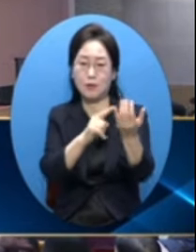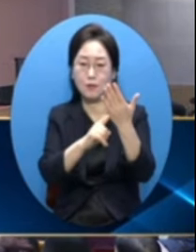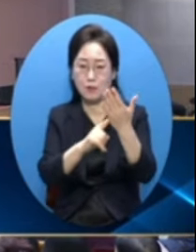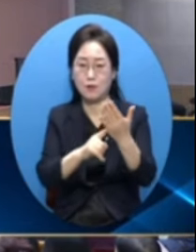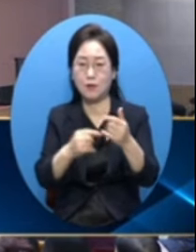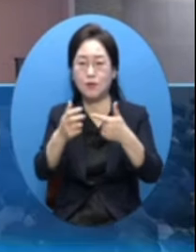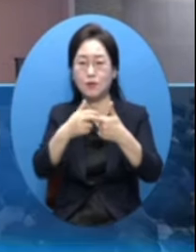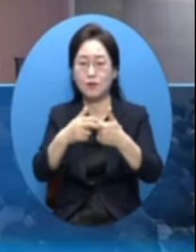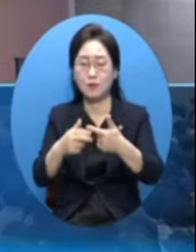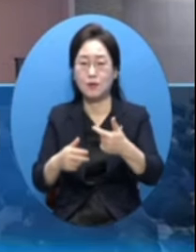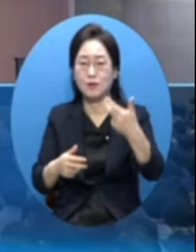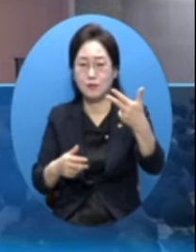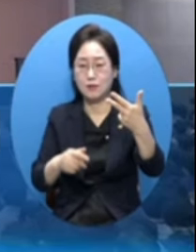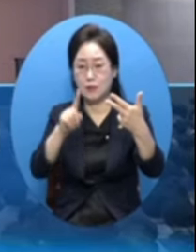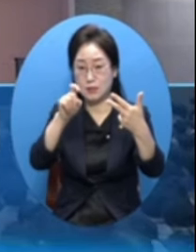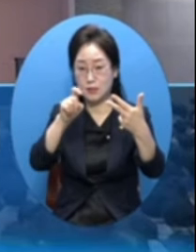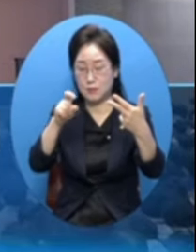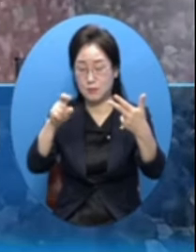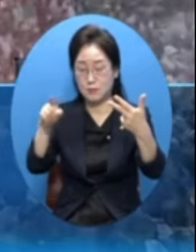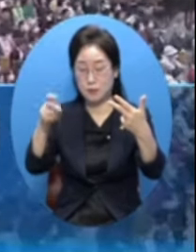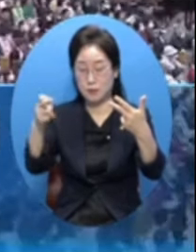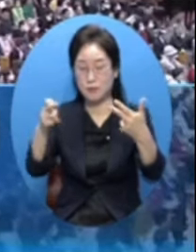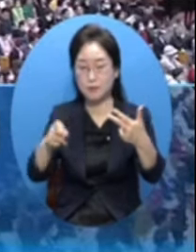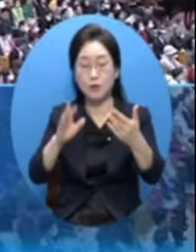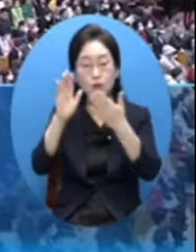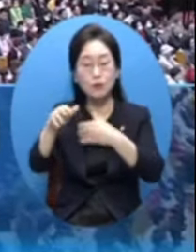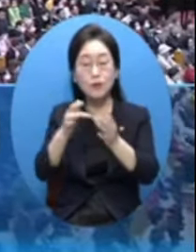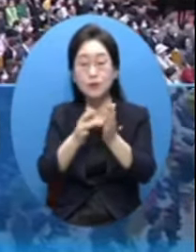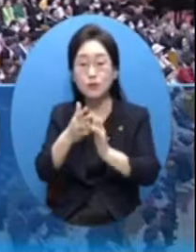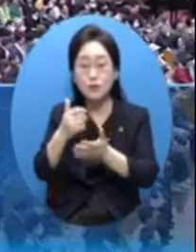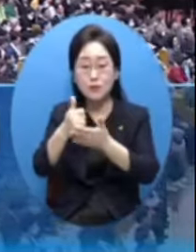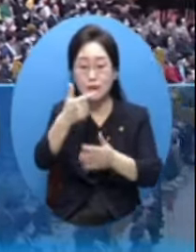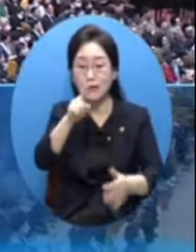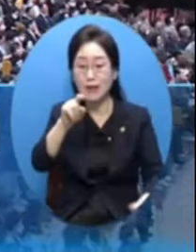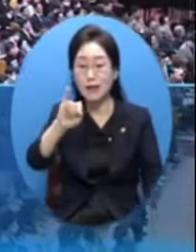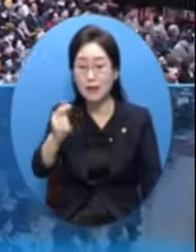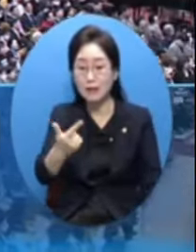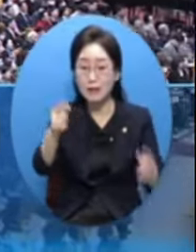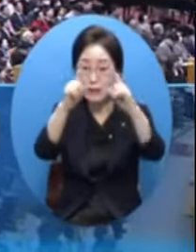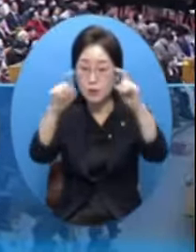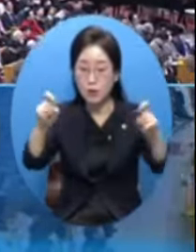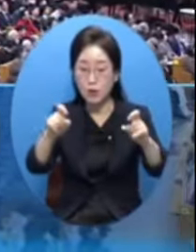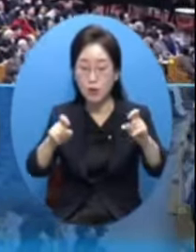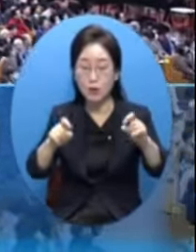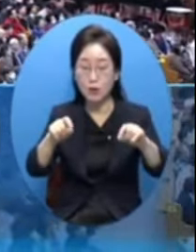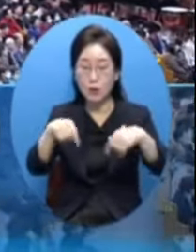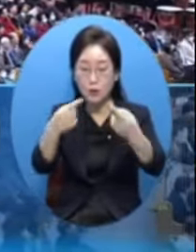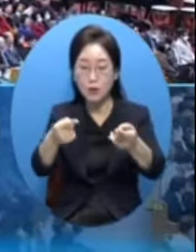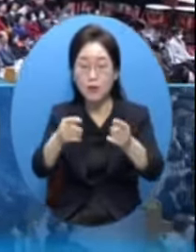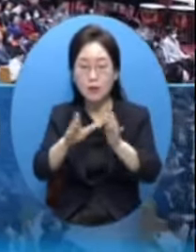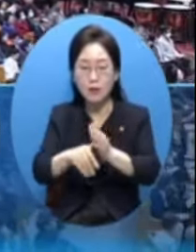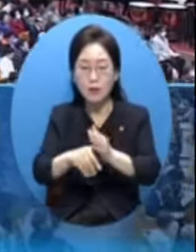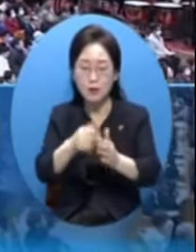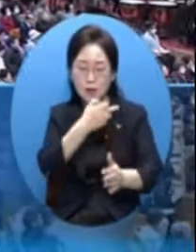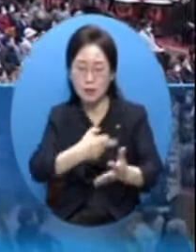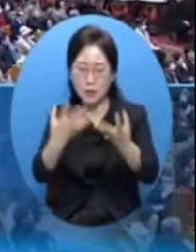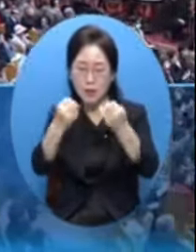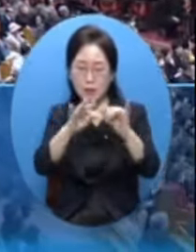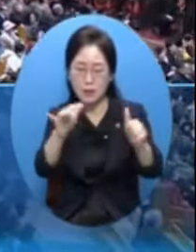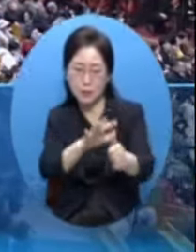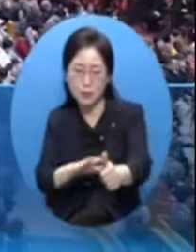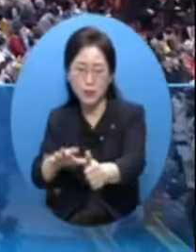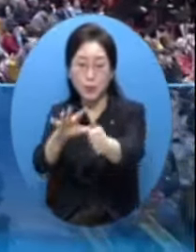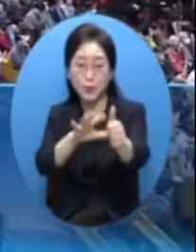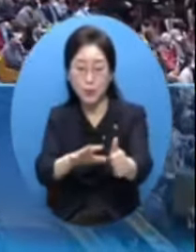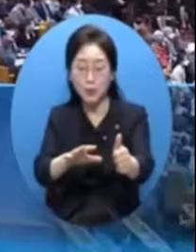7장 11절 12절입니다 그 후에 예수께서 나인이라는 성으로 가실세 제자와 많은 무리가 동행하더니